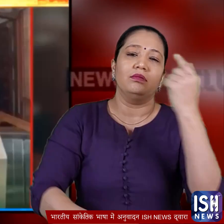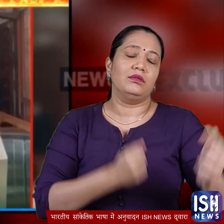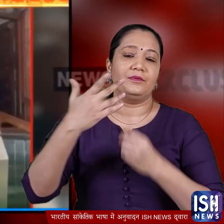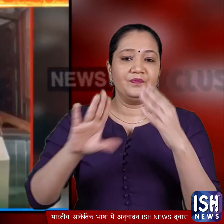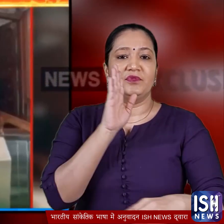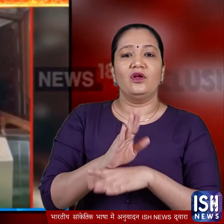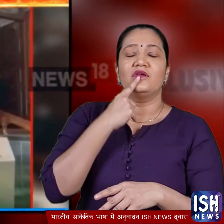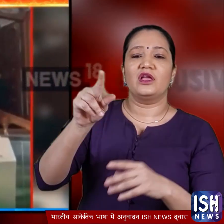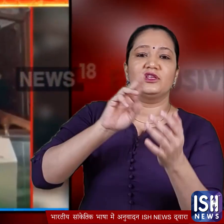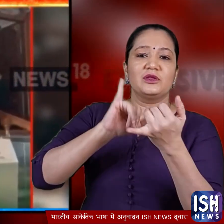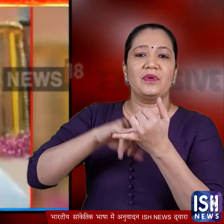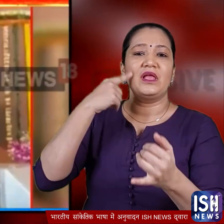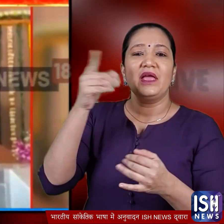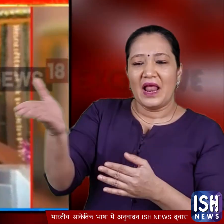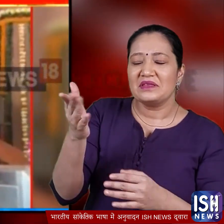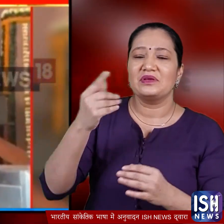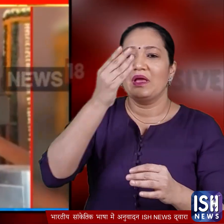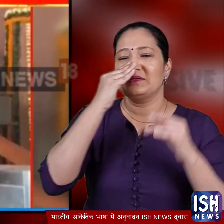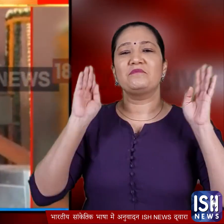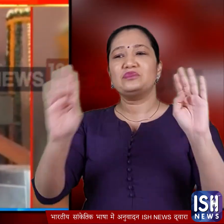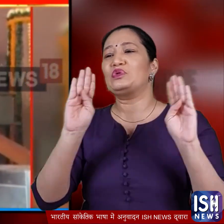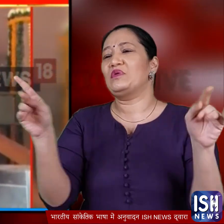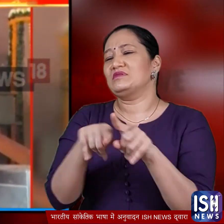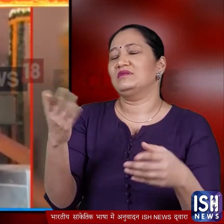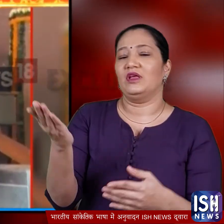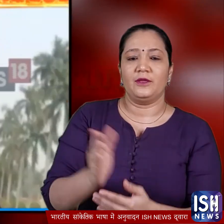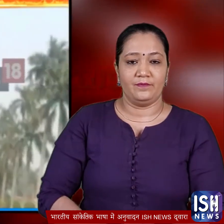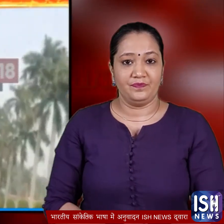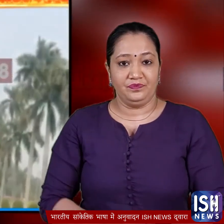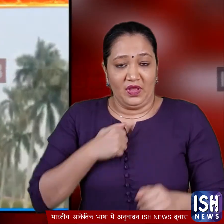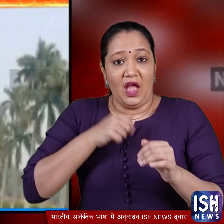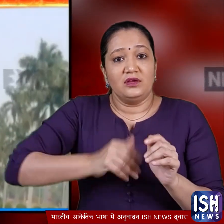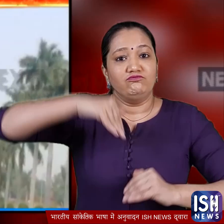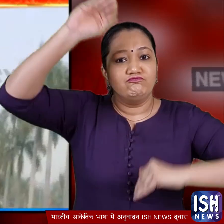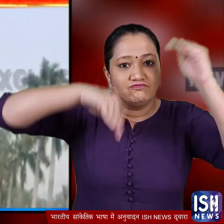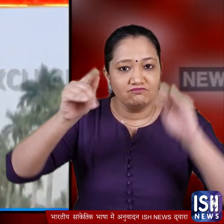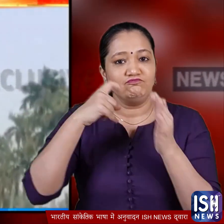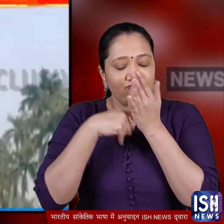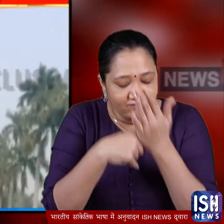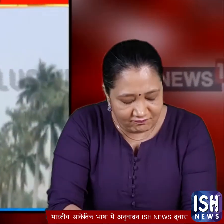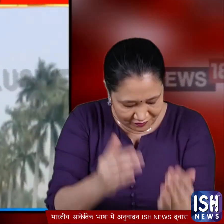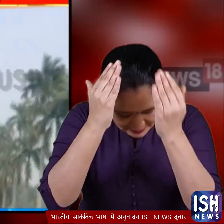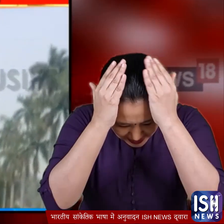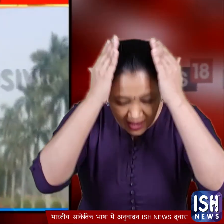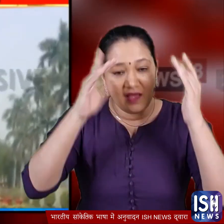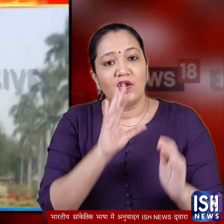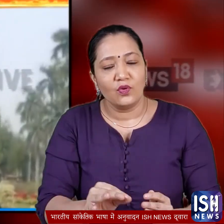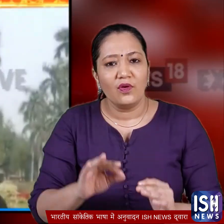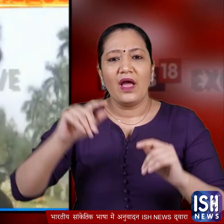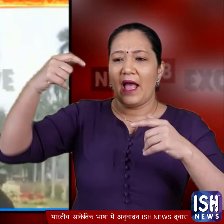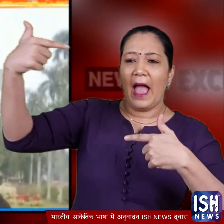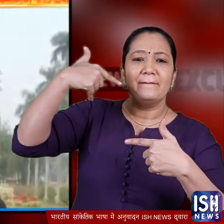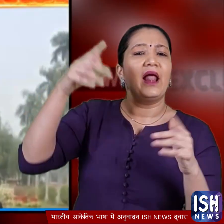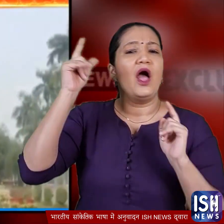लगी और कांग्रेस ने स्मृति ईरानी के मुलायम के पैर छूने को दिखावा करार दिया। हम हमारे बुजुर्गों के आशीर्वाद लेते, पांव छूते हैं।